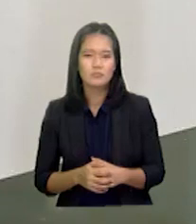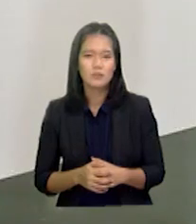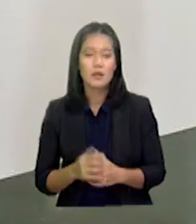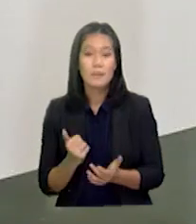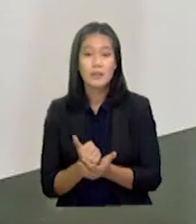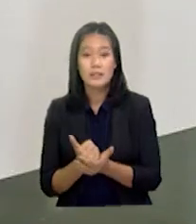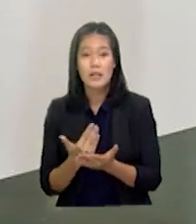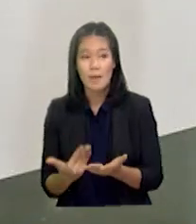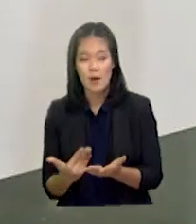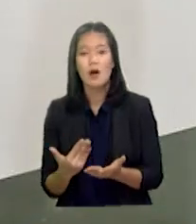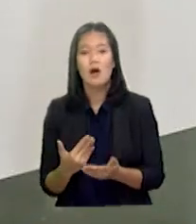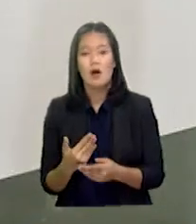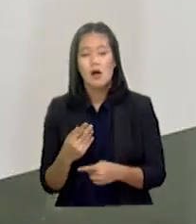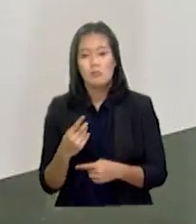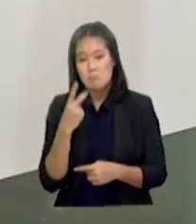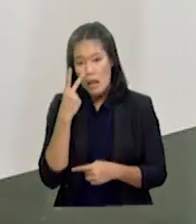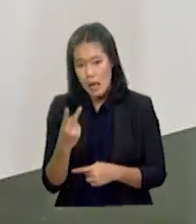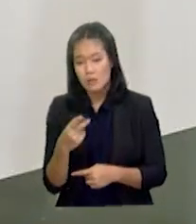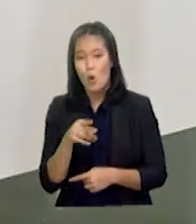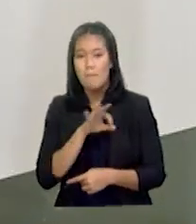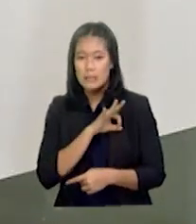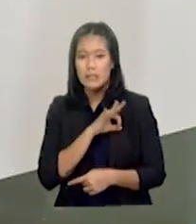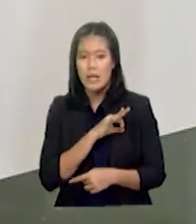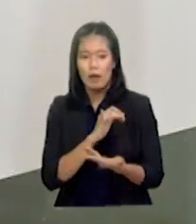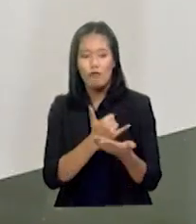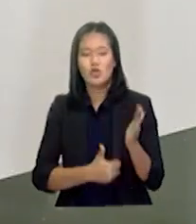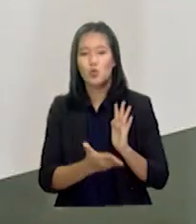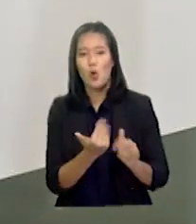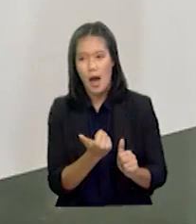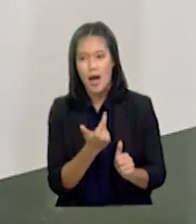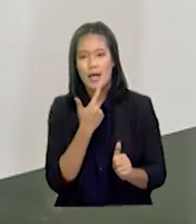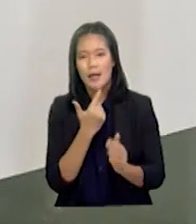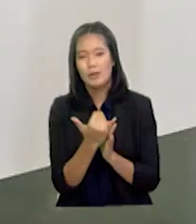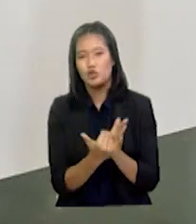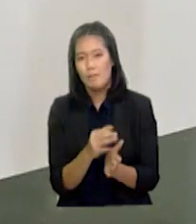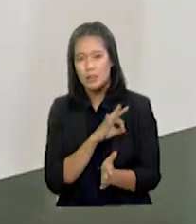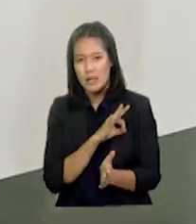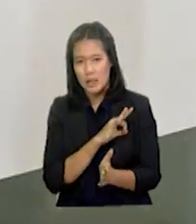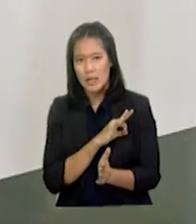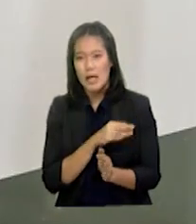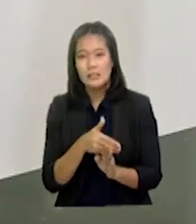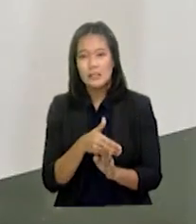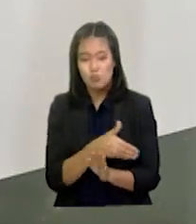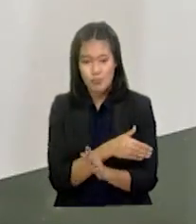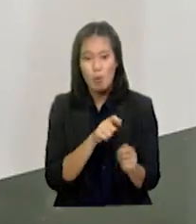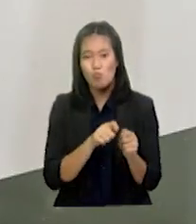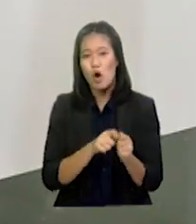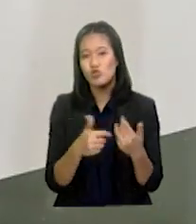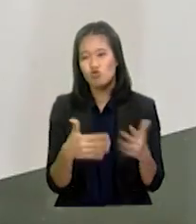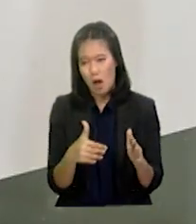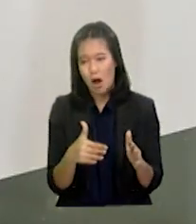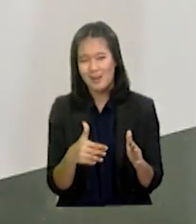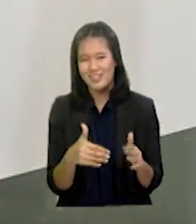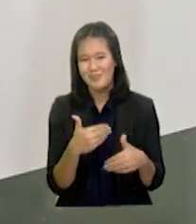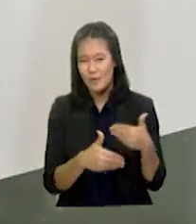Tentu saja tidak berlebihan kalau kemudian Bapak Presiden meninjau ulang Kepres yang sudah dibuat dengan mekanisme